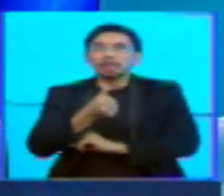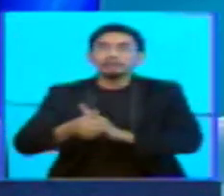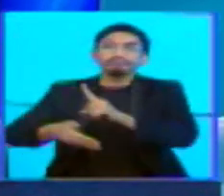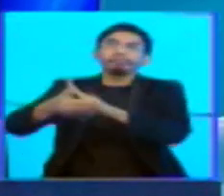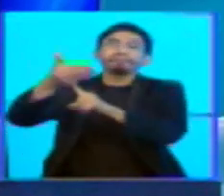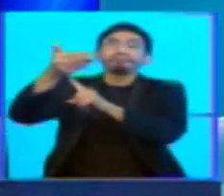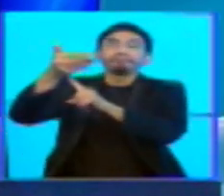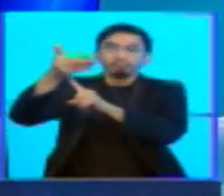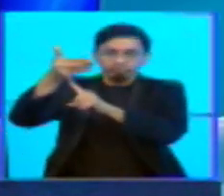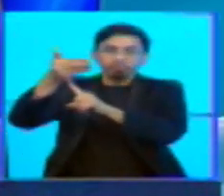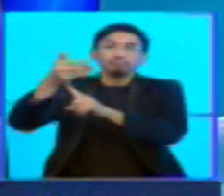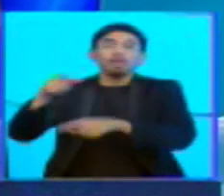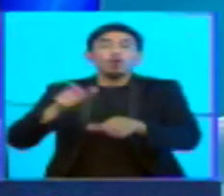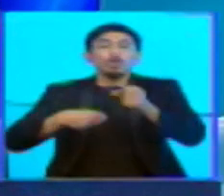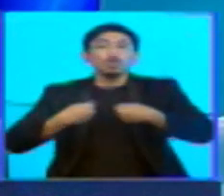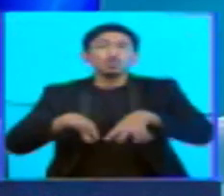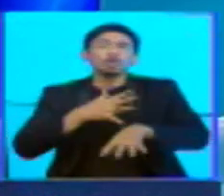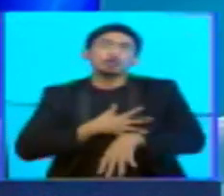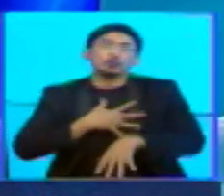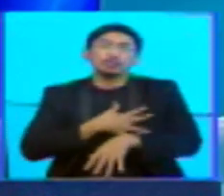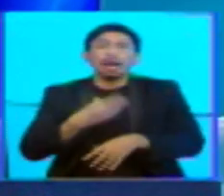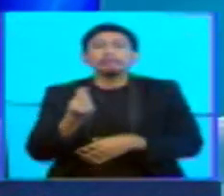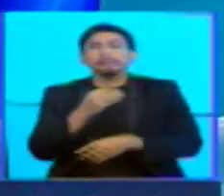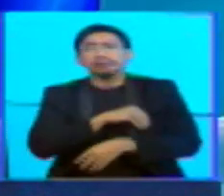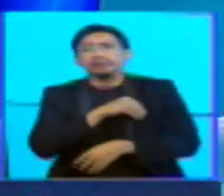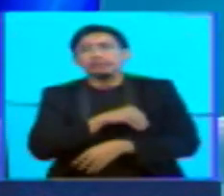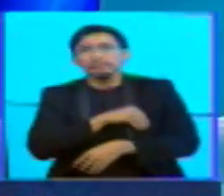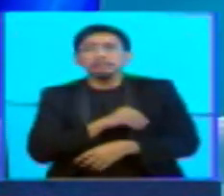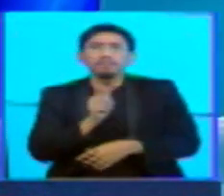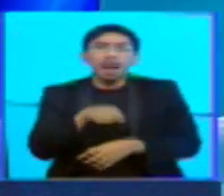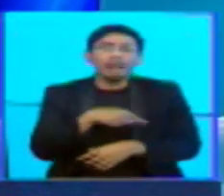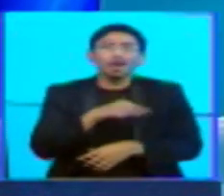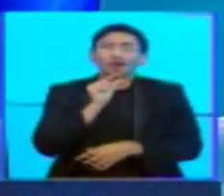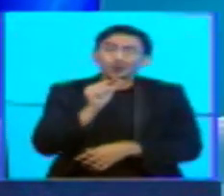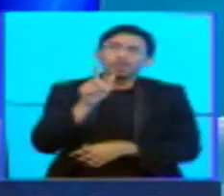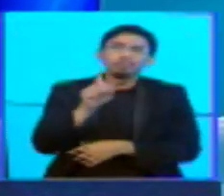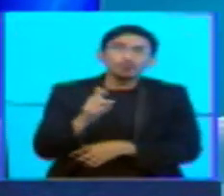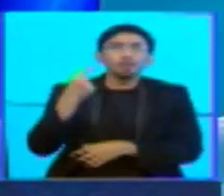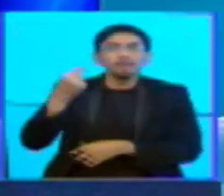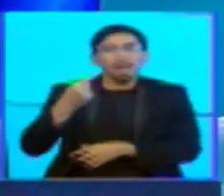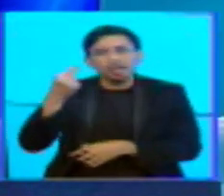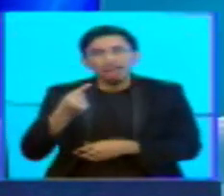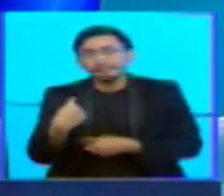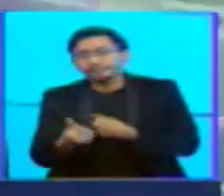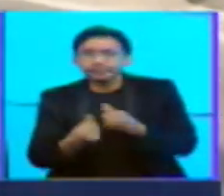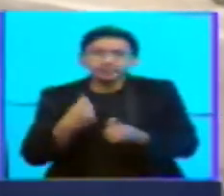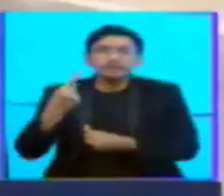putih. Para pedagang kesulitan mendapatkan modal karena terpakai untuk memenuhi kebutuhan sehari-hari.